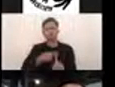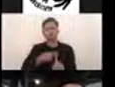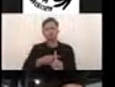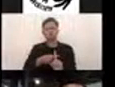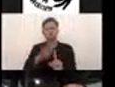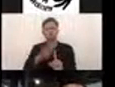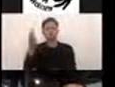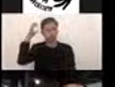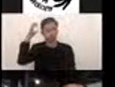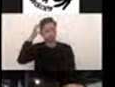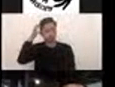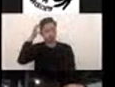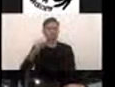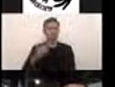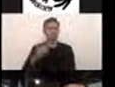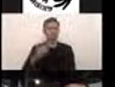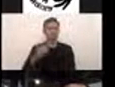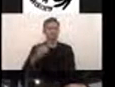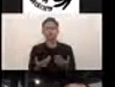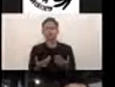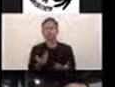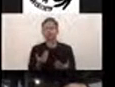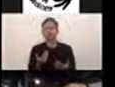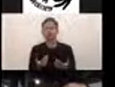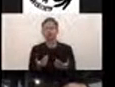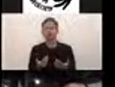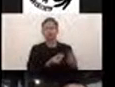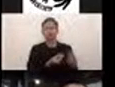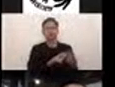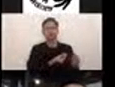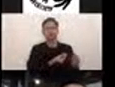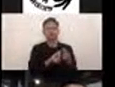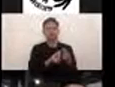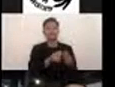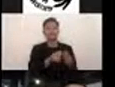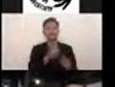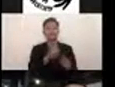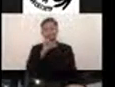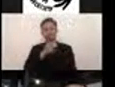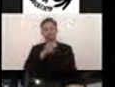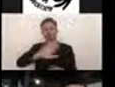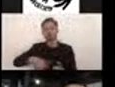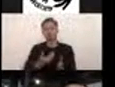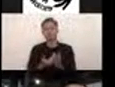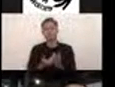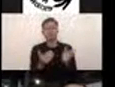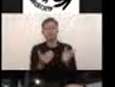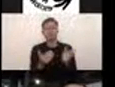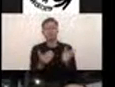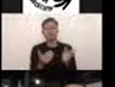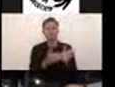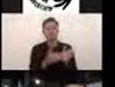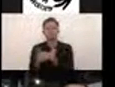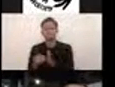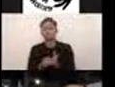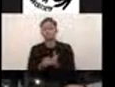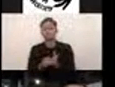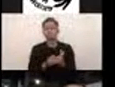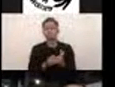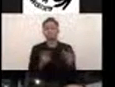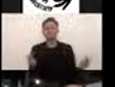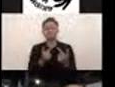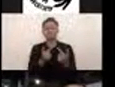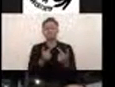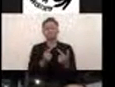positif bagaimana pemerintah dan Katakanlah kalangan bisnis merespon semua tantangan yang